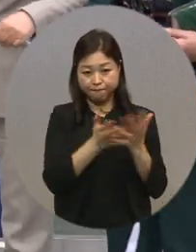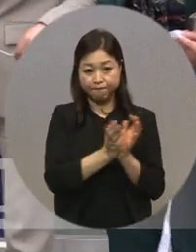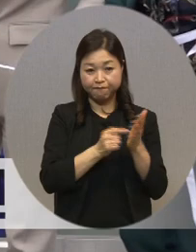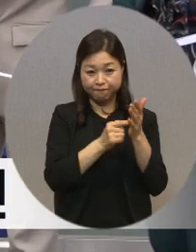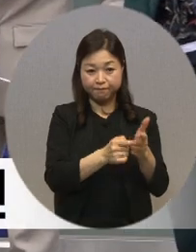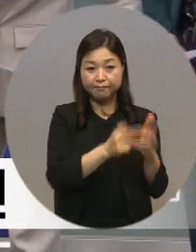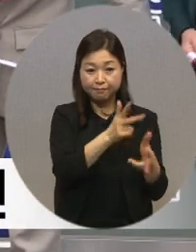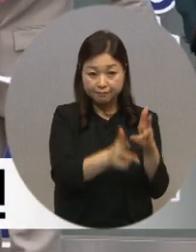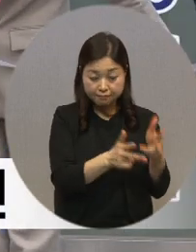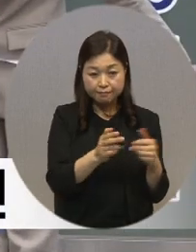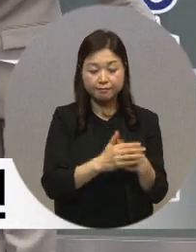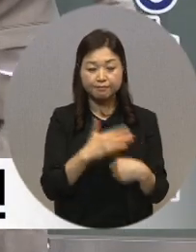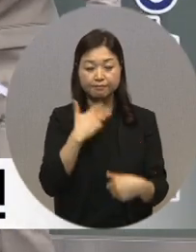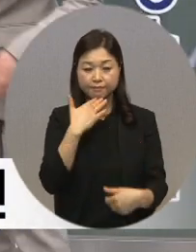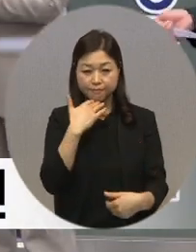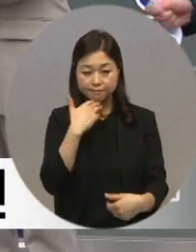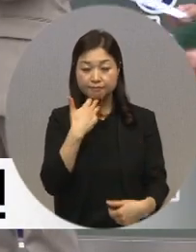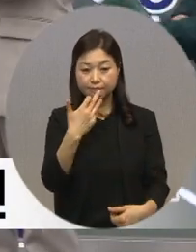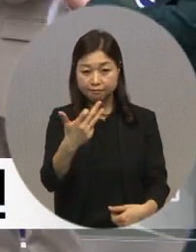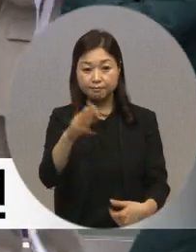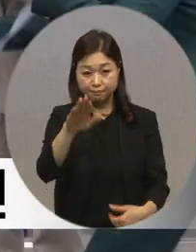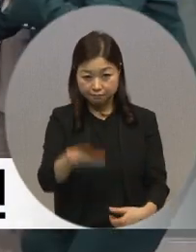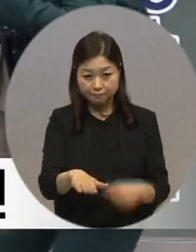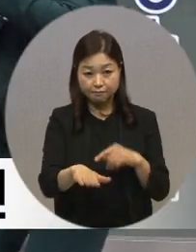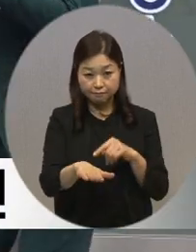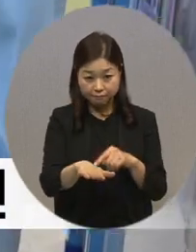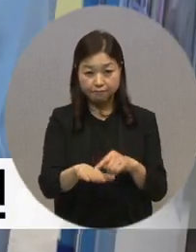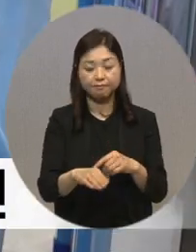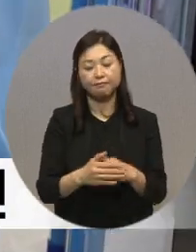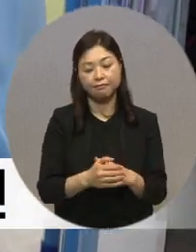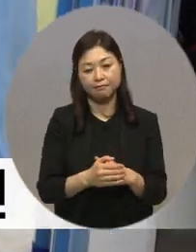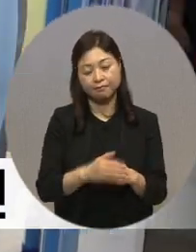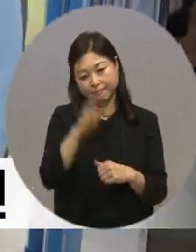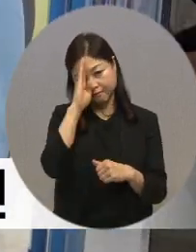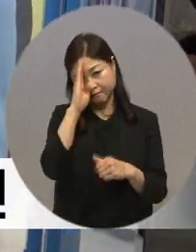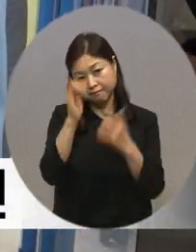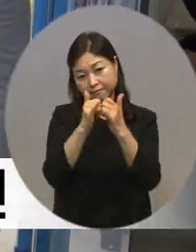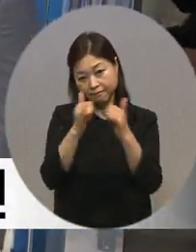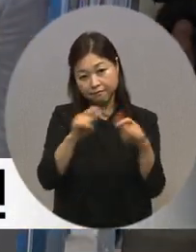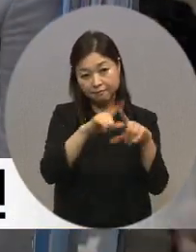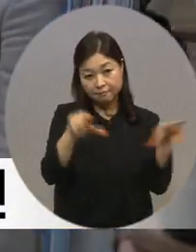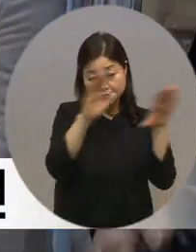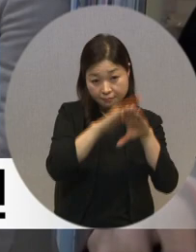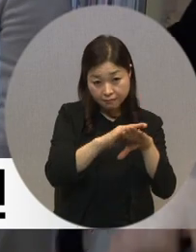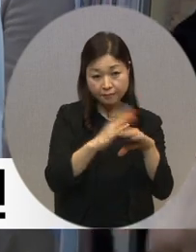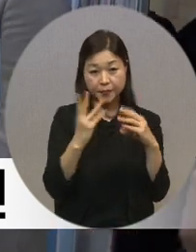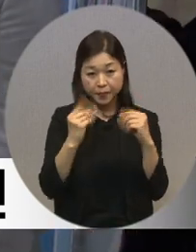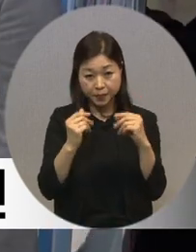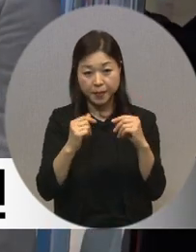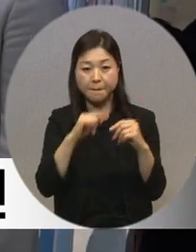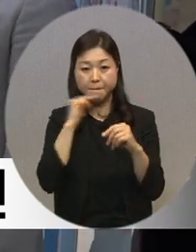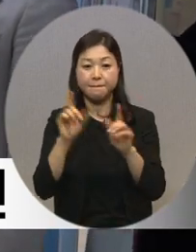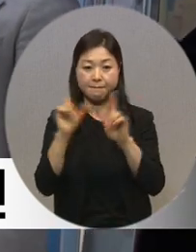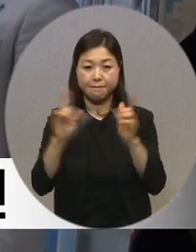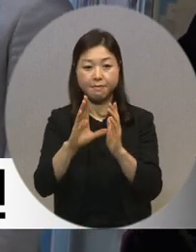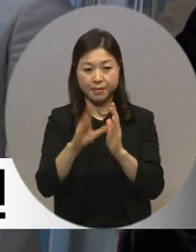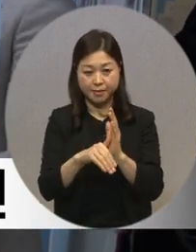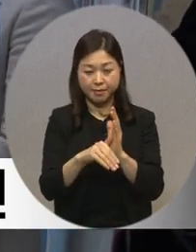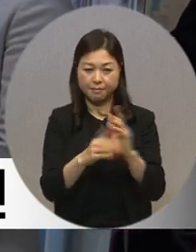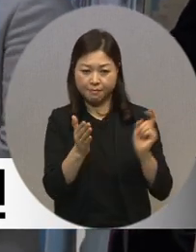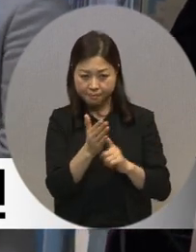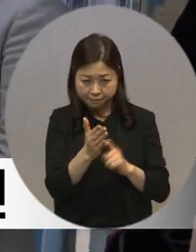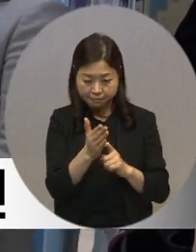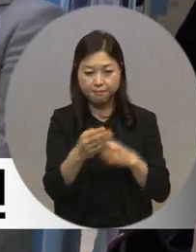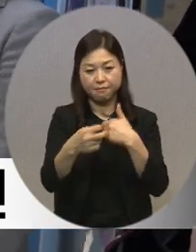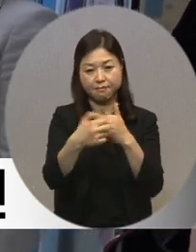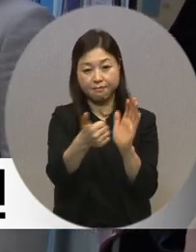사업으로 18세 이하 소아 청소년 경증 환자가 평일 야간 또는 주말과 공휴일에도 신속한 의료